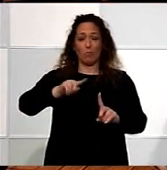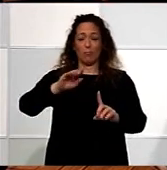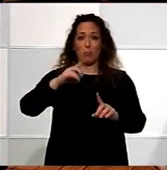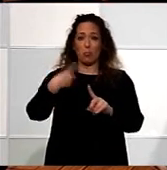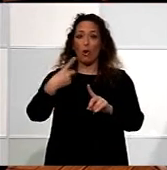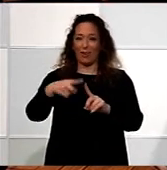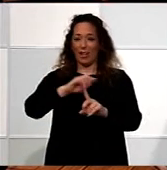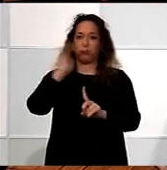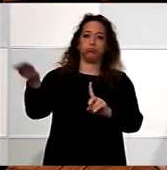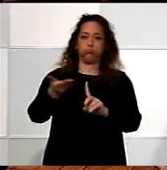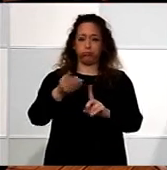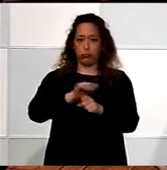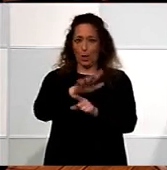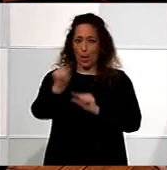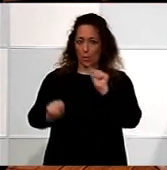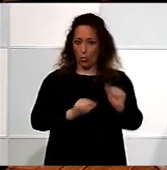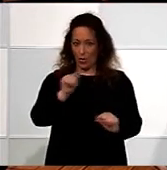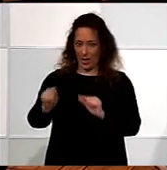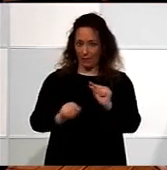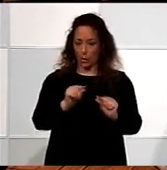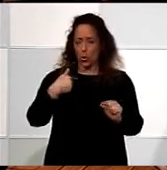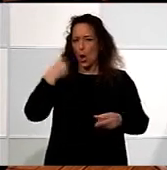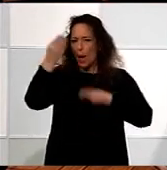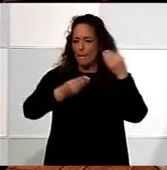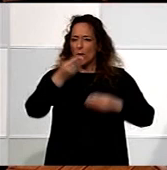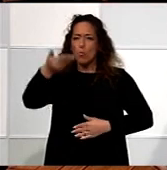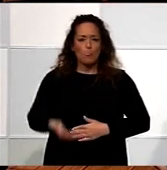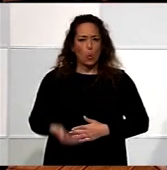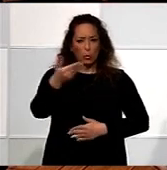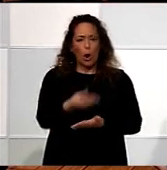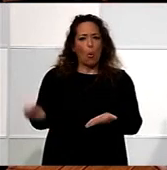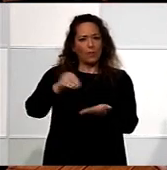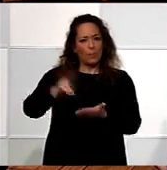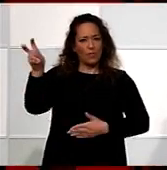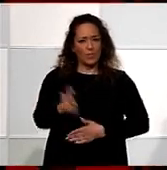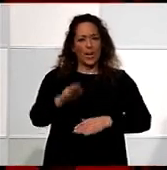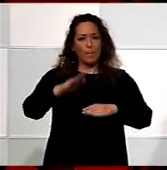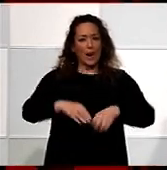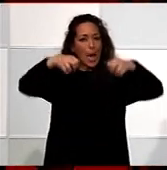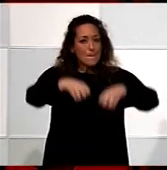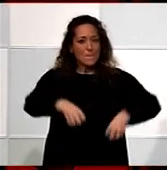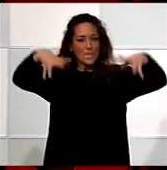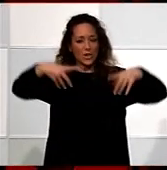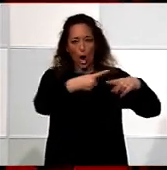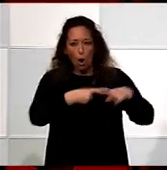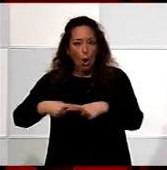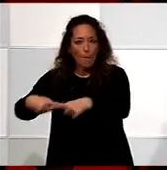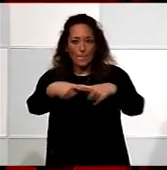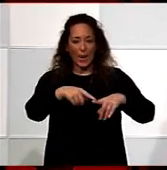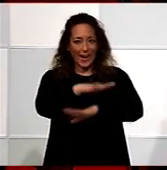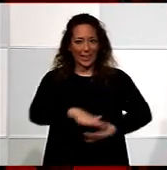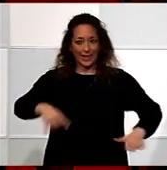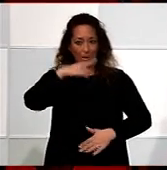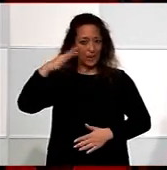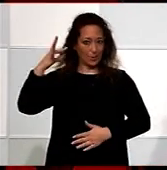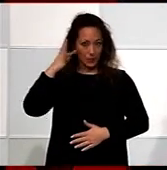pandèmia, però penso que és molt important que pugueu estar una vegada més a la ciutat repartint màgia a totes les nenes i a tots els nens. Ens hauria agradat poder estar al carrer, a